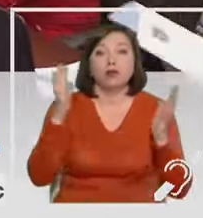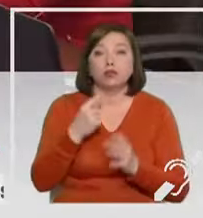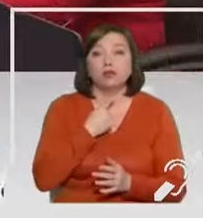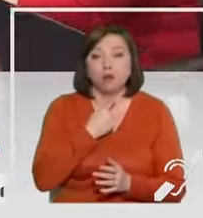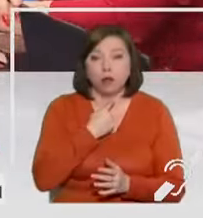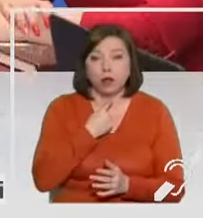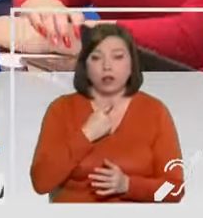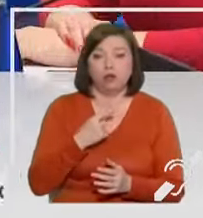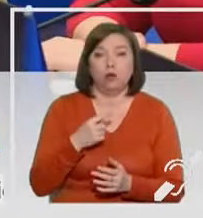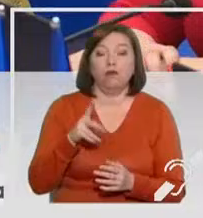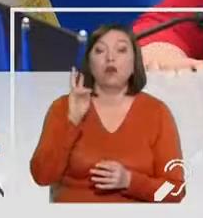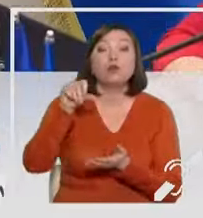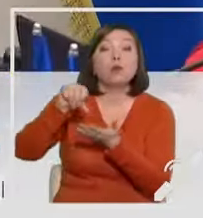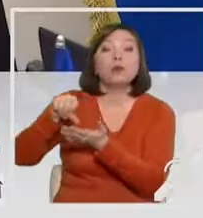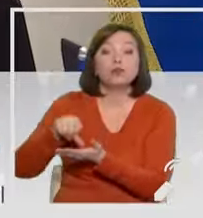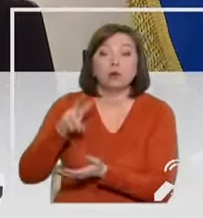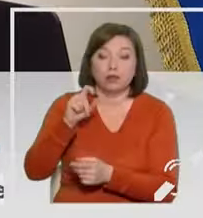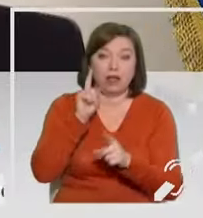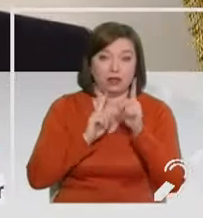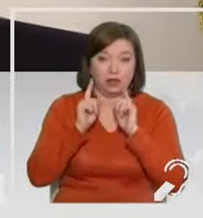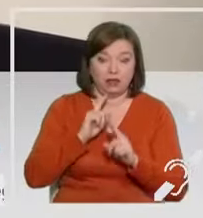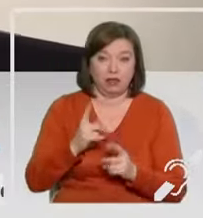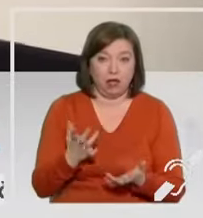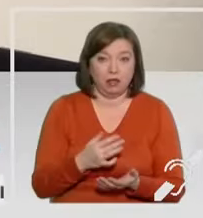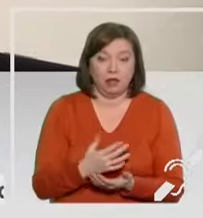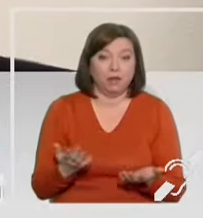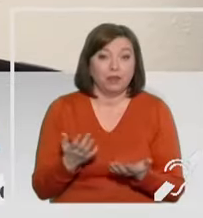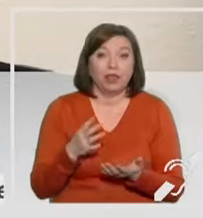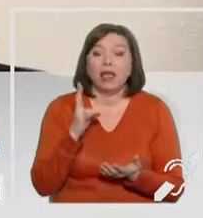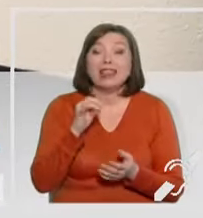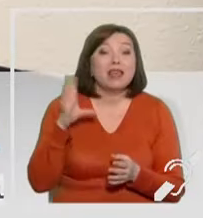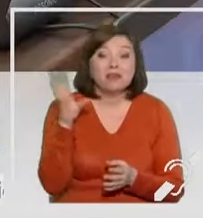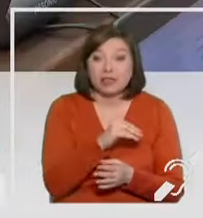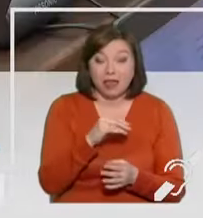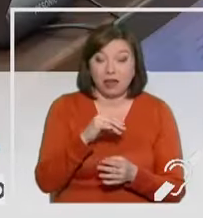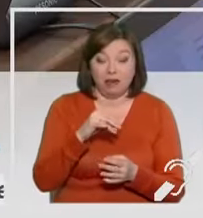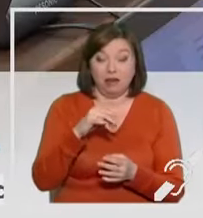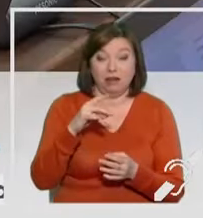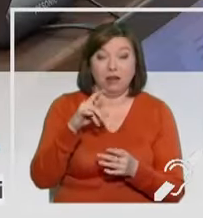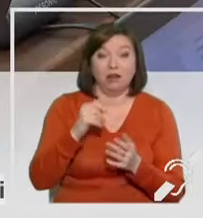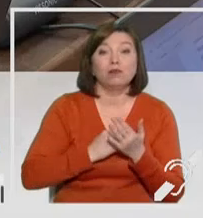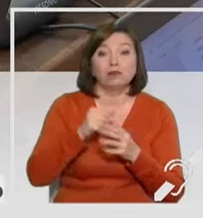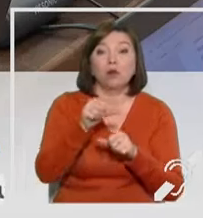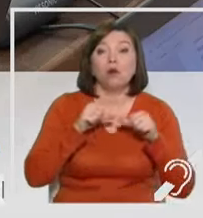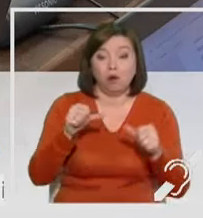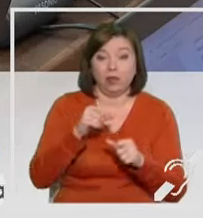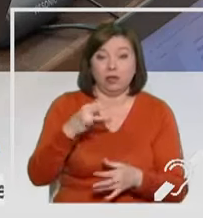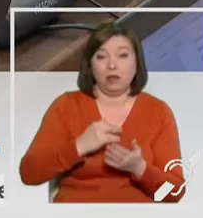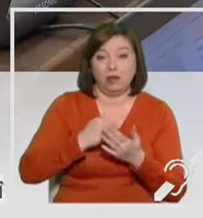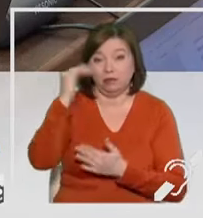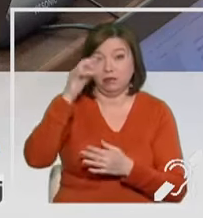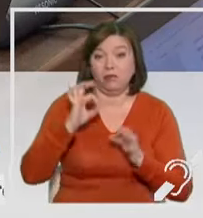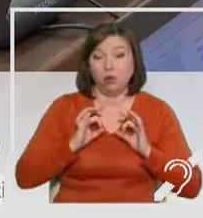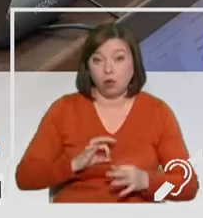majorității membrilor prezenți la ședința CSP, adică nici nu tuturor membrilor CSP, ceea ce este destul de problematic,